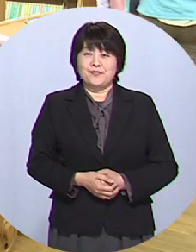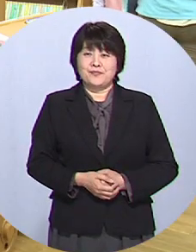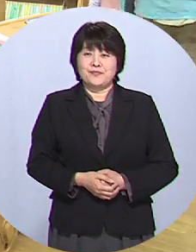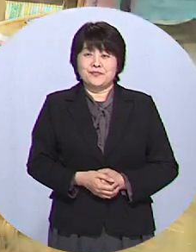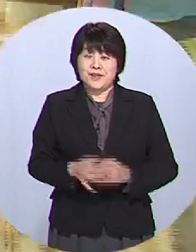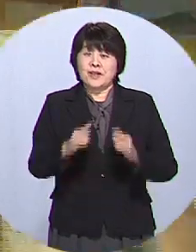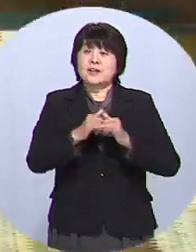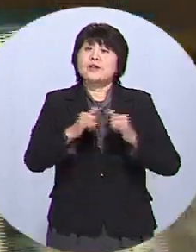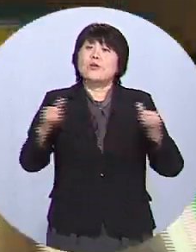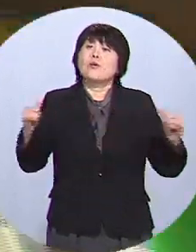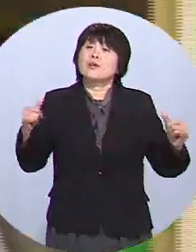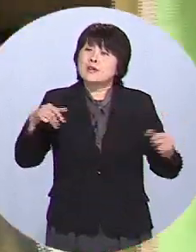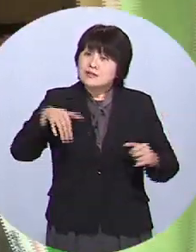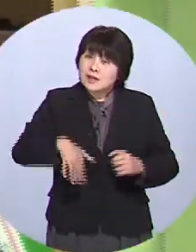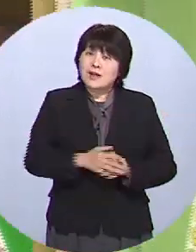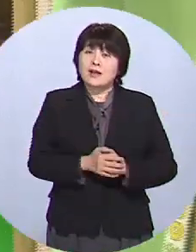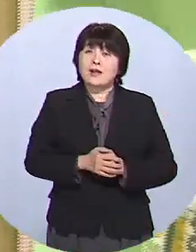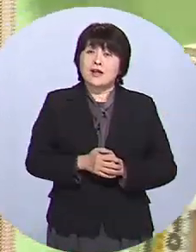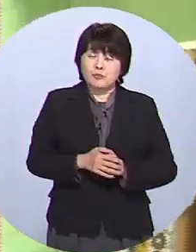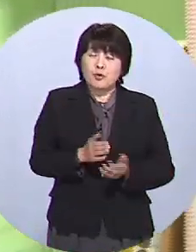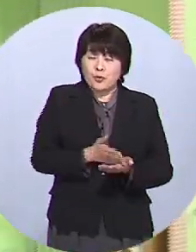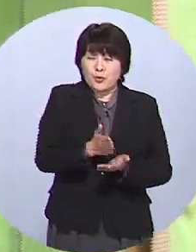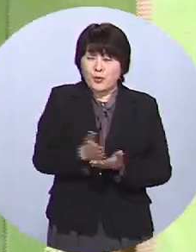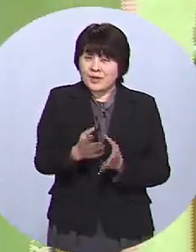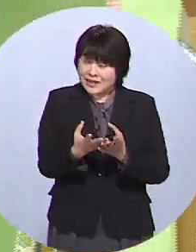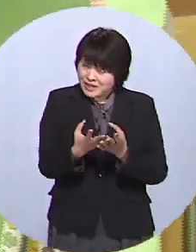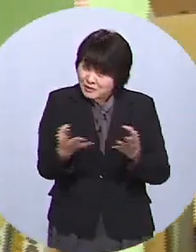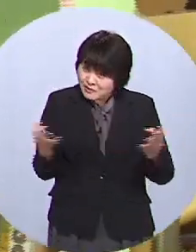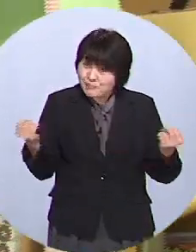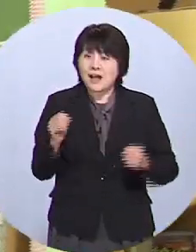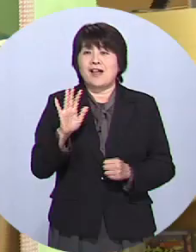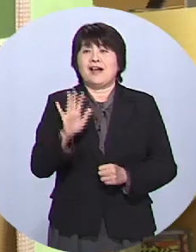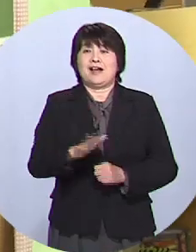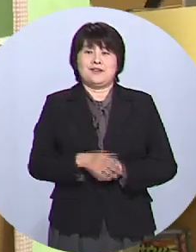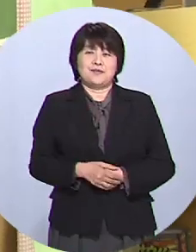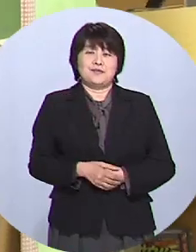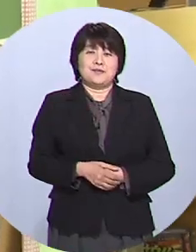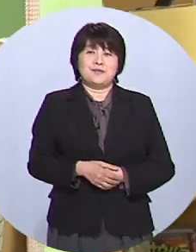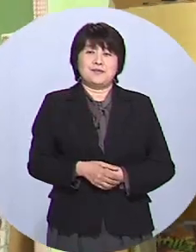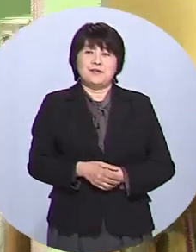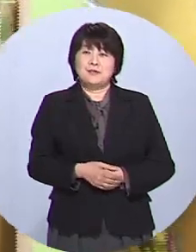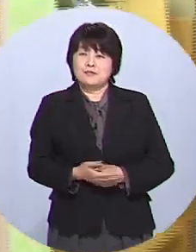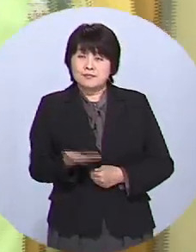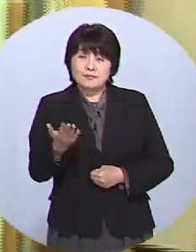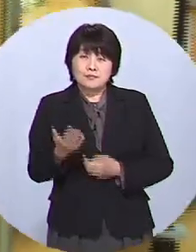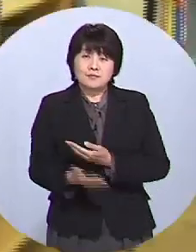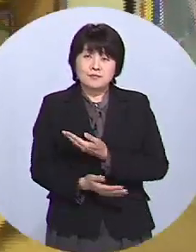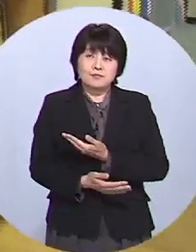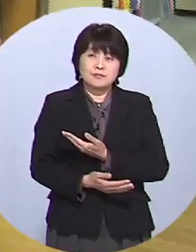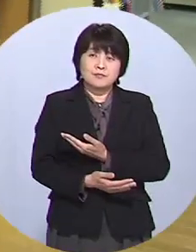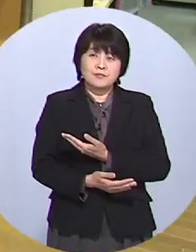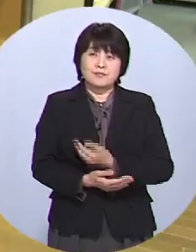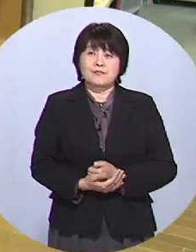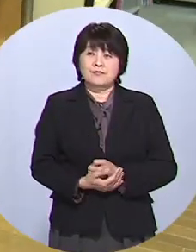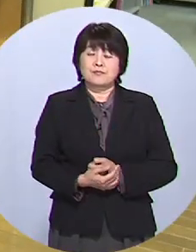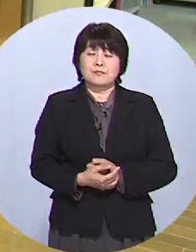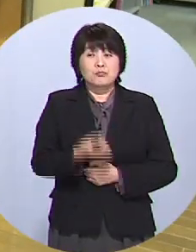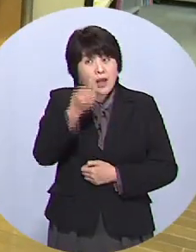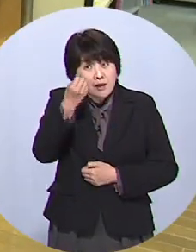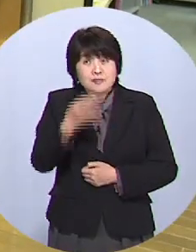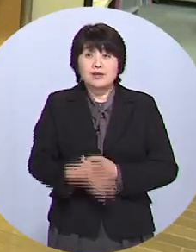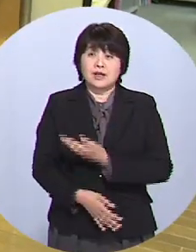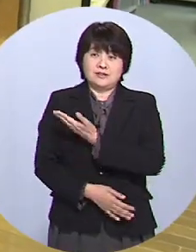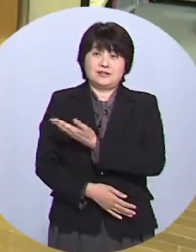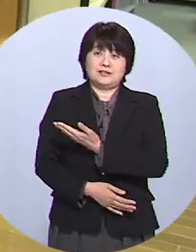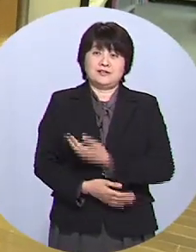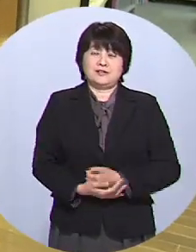広いですね。もう種類豊富に絵本がありますよ。見てください、こんな珍しい